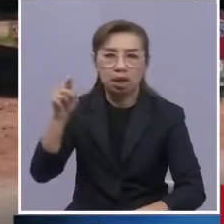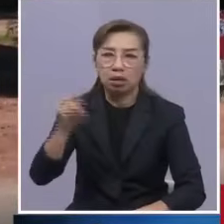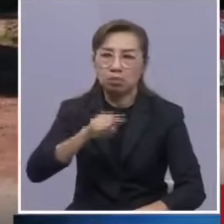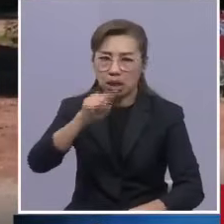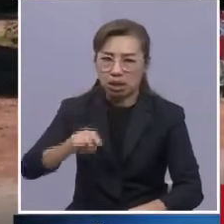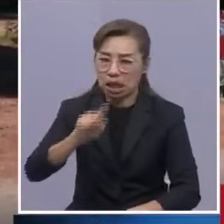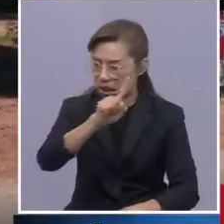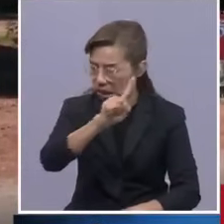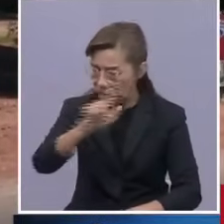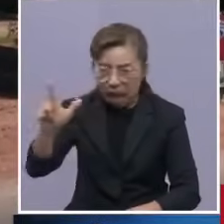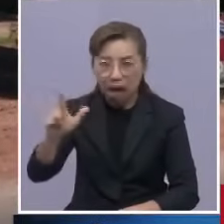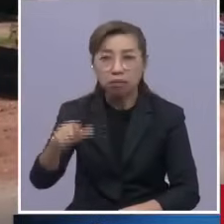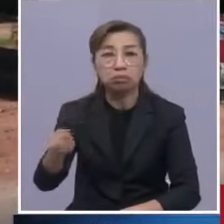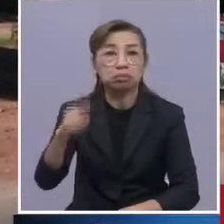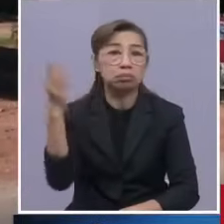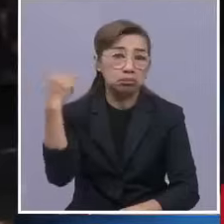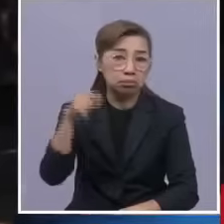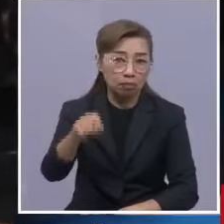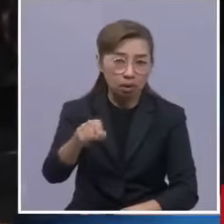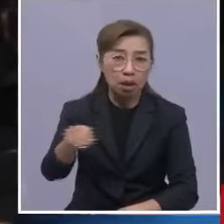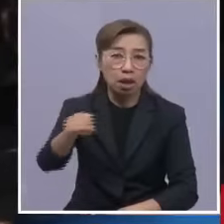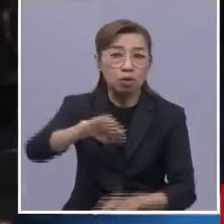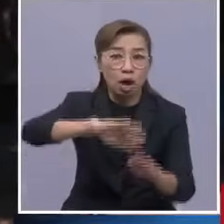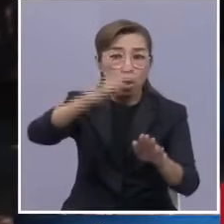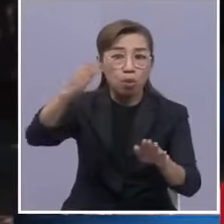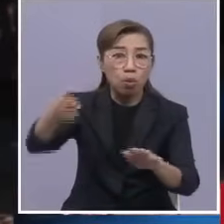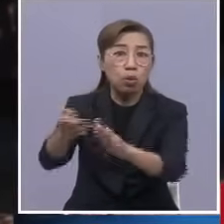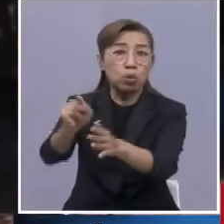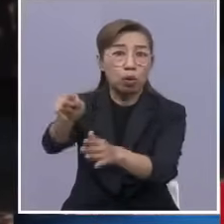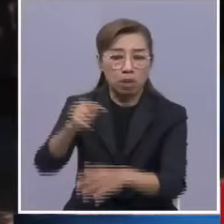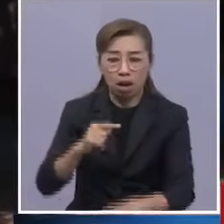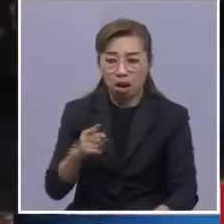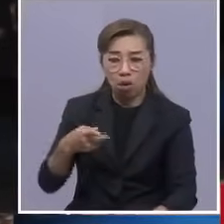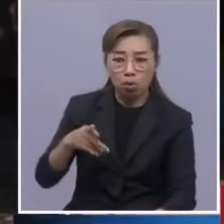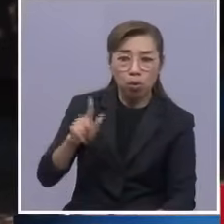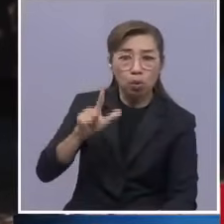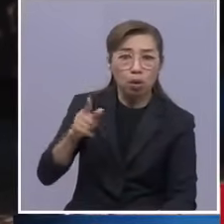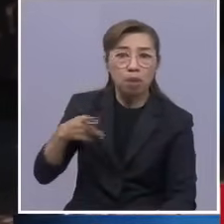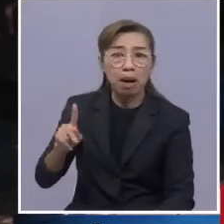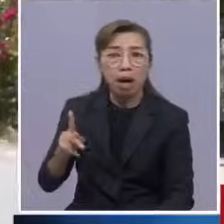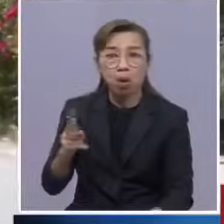ลุงพลป้าแตนก็ไม่ได้อยู่ในที่เกิดเหตุครับ